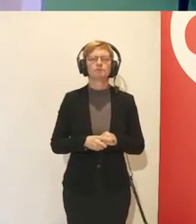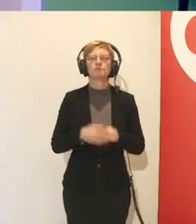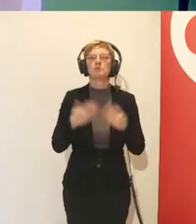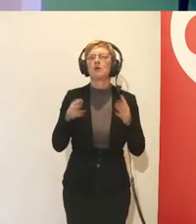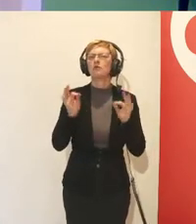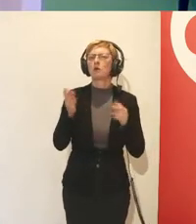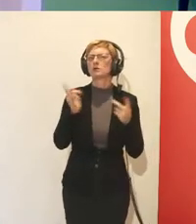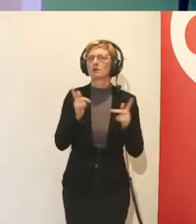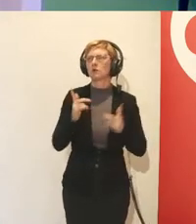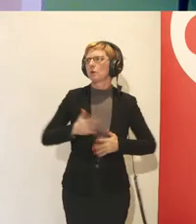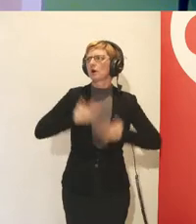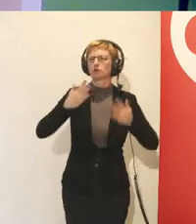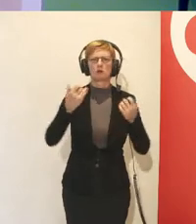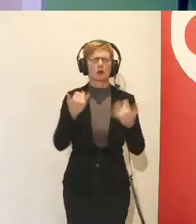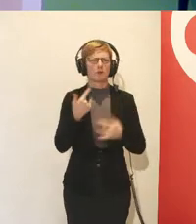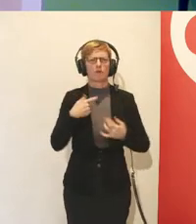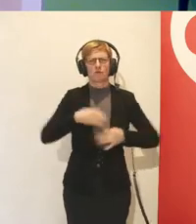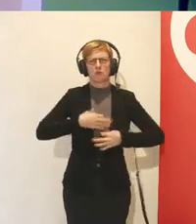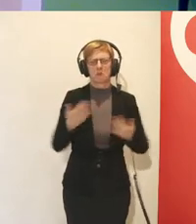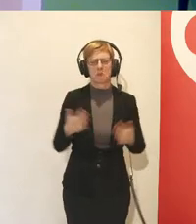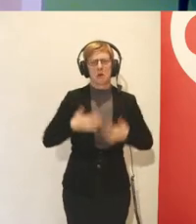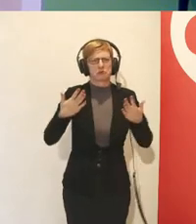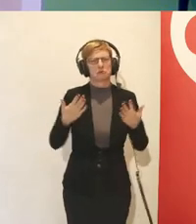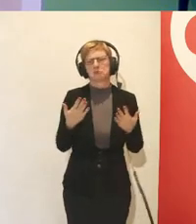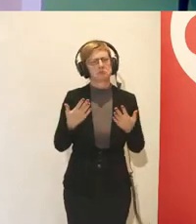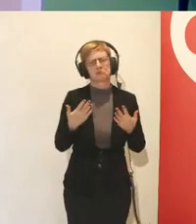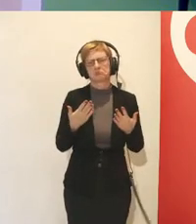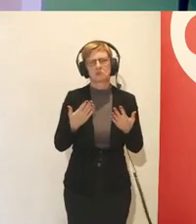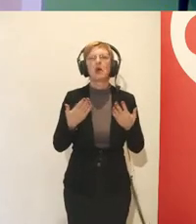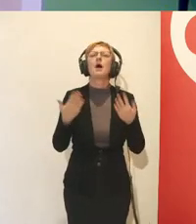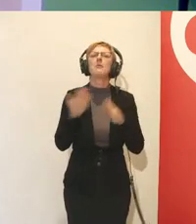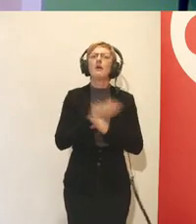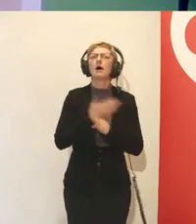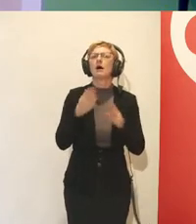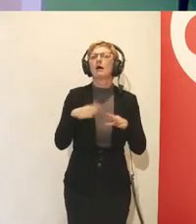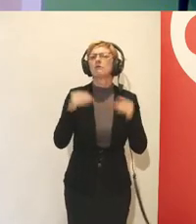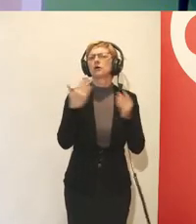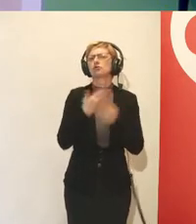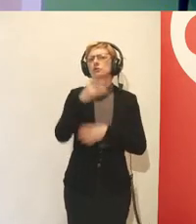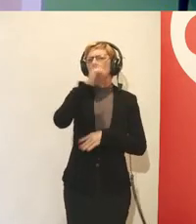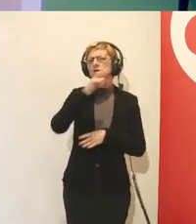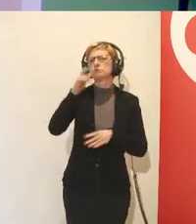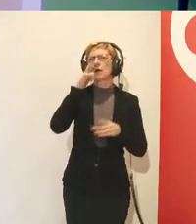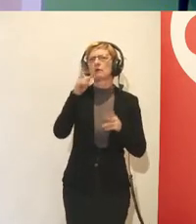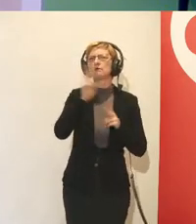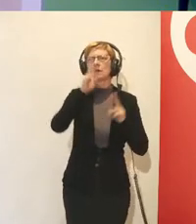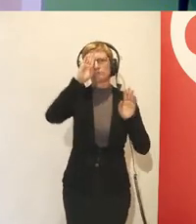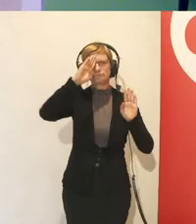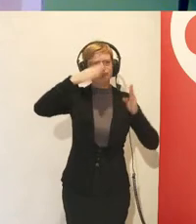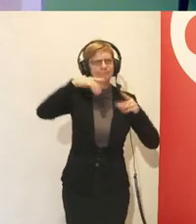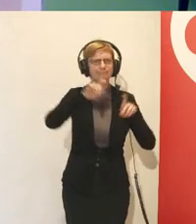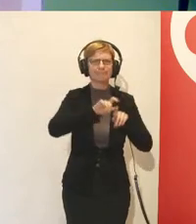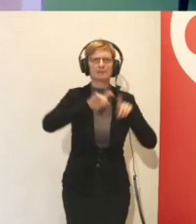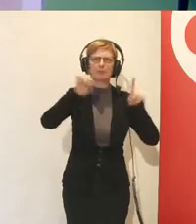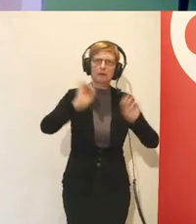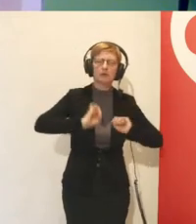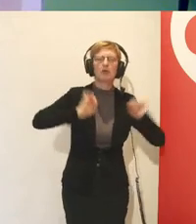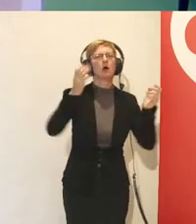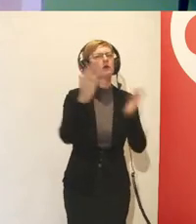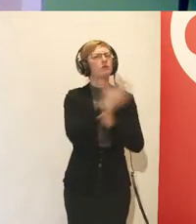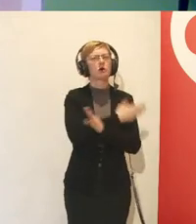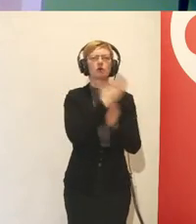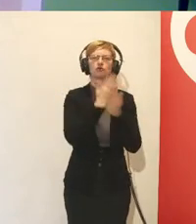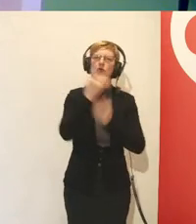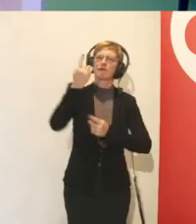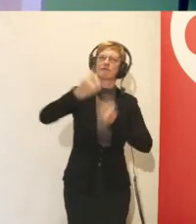aber es war schon so dass von anfang an und viele experten den menschen die sich im bereich engagieren gewarnt haben dass das mal